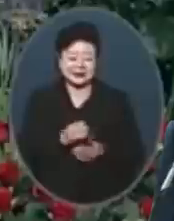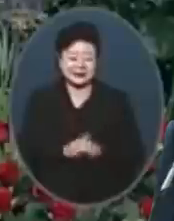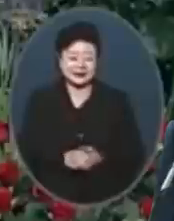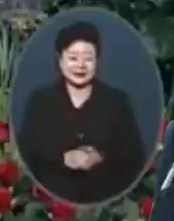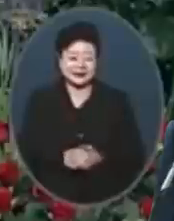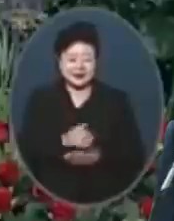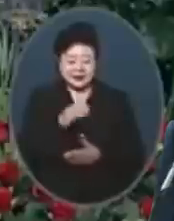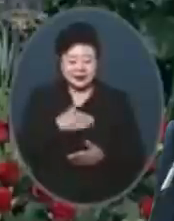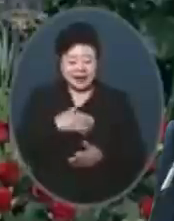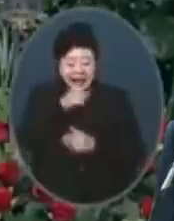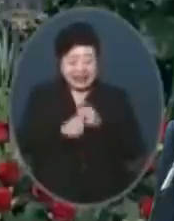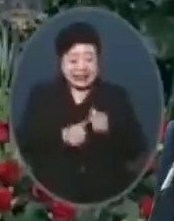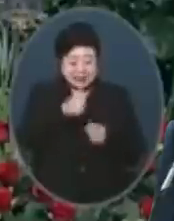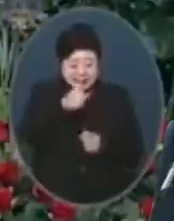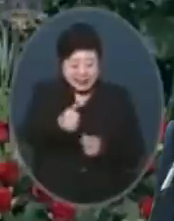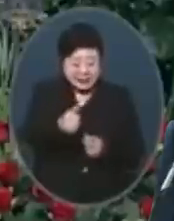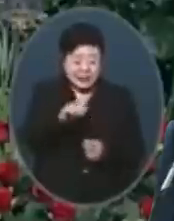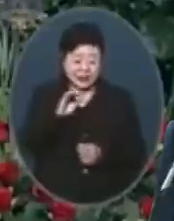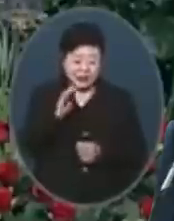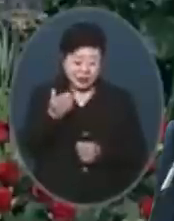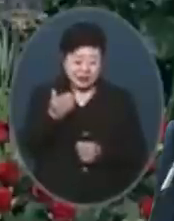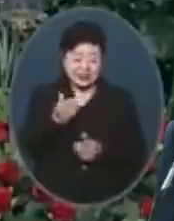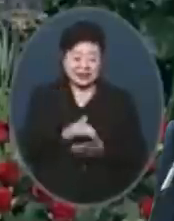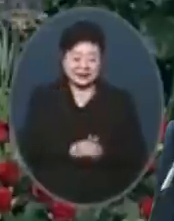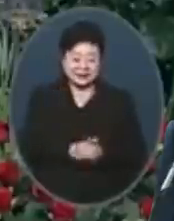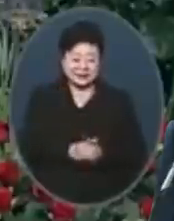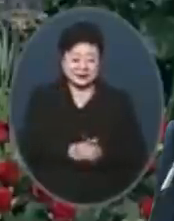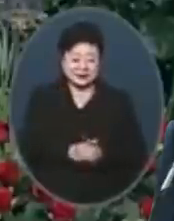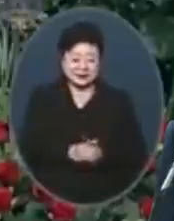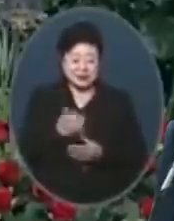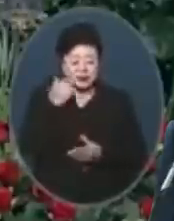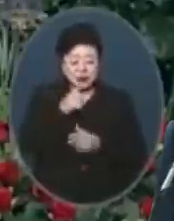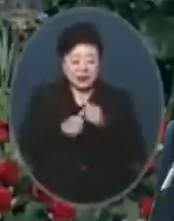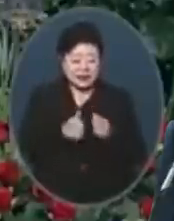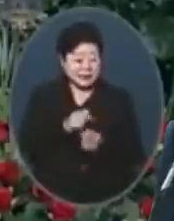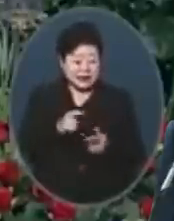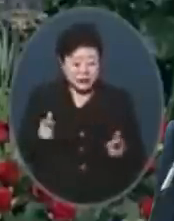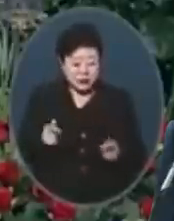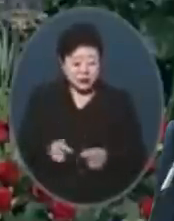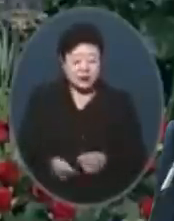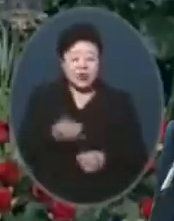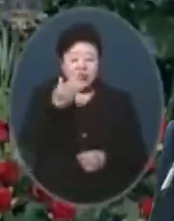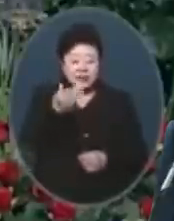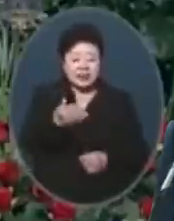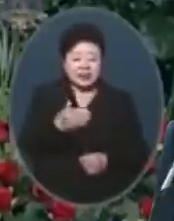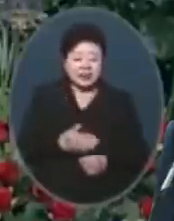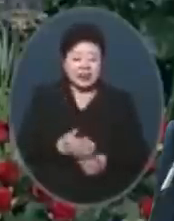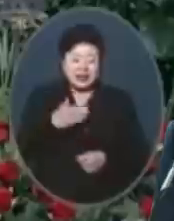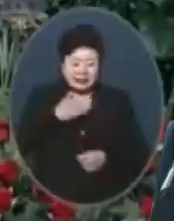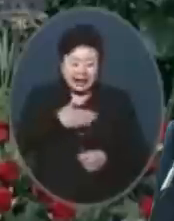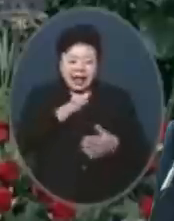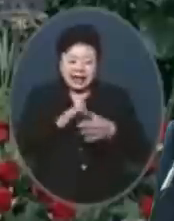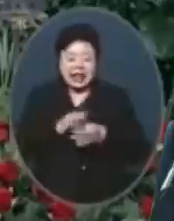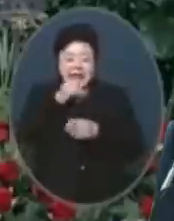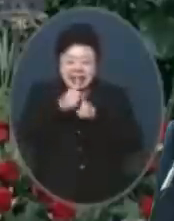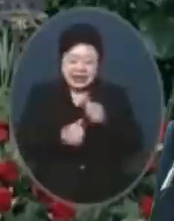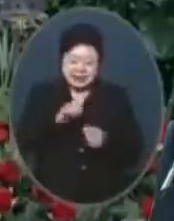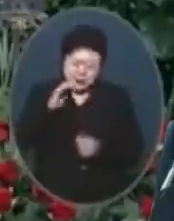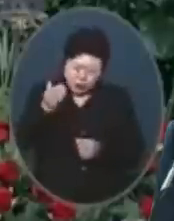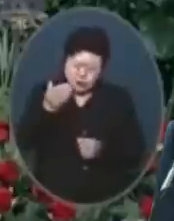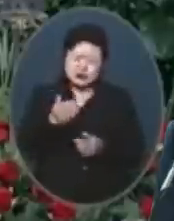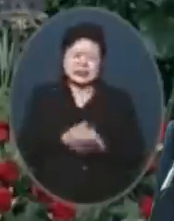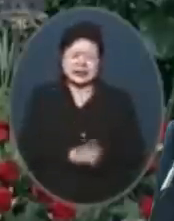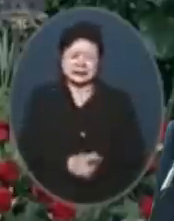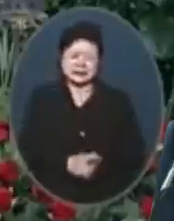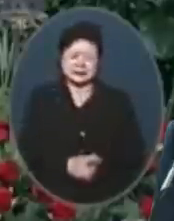내 하나님이 됨이라, 다른 누구의 하나님이 아니라 나의 하나님이 되어주시겠다는 것입니다.